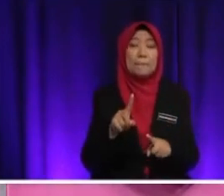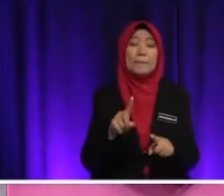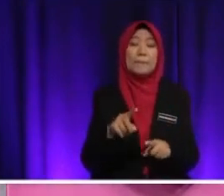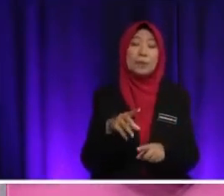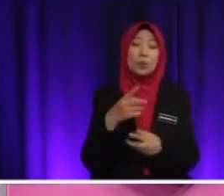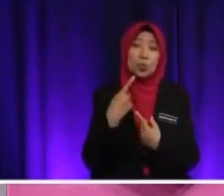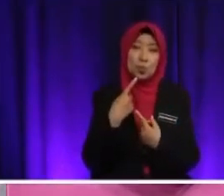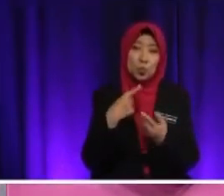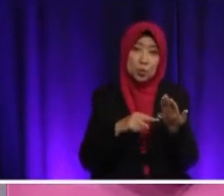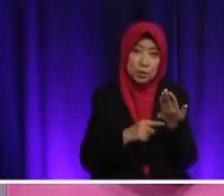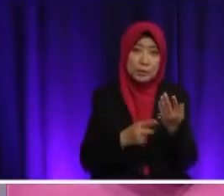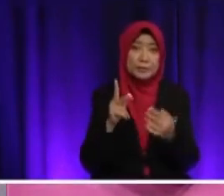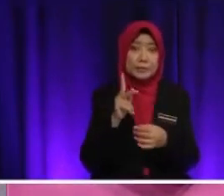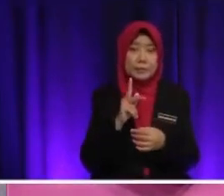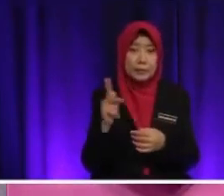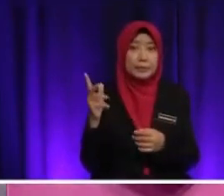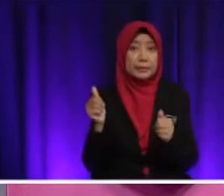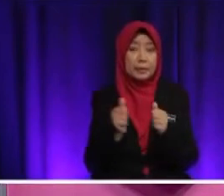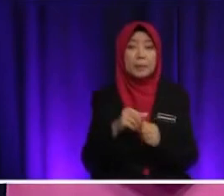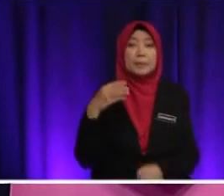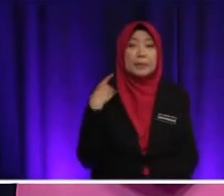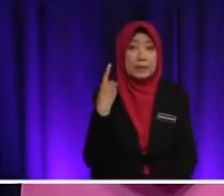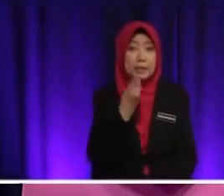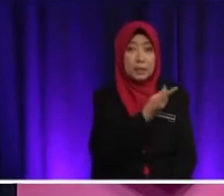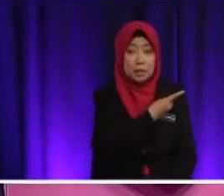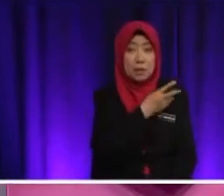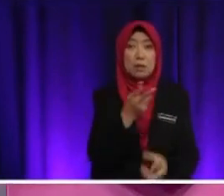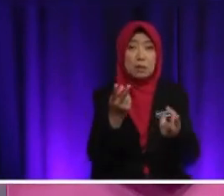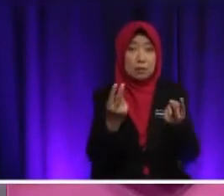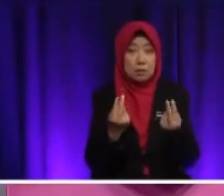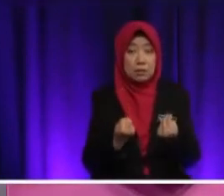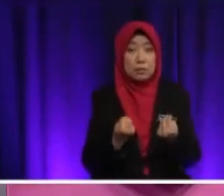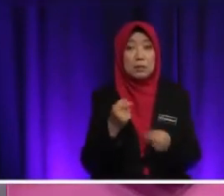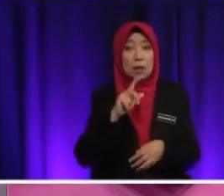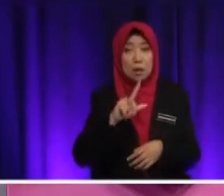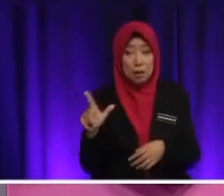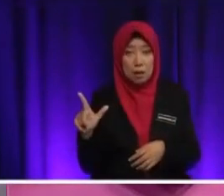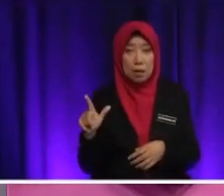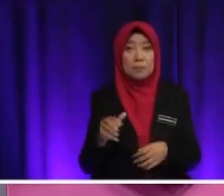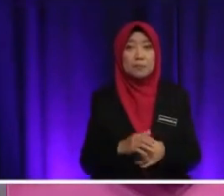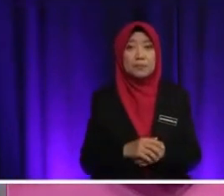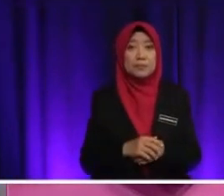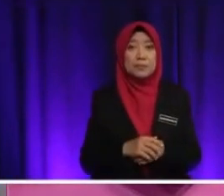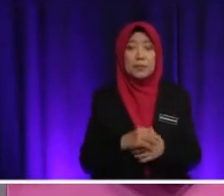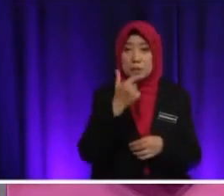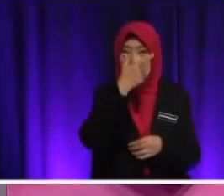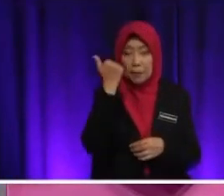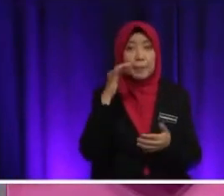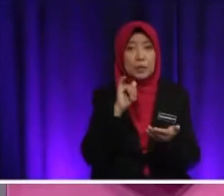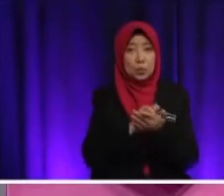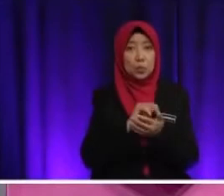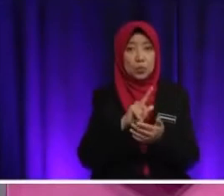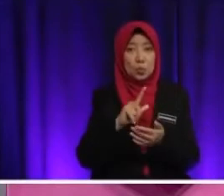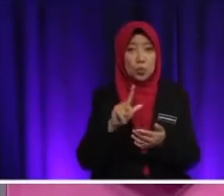kita hendaklah. Ya, kita hendaklah. Okey. Mulakan dengan kita hendaklah. Sebab perkataan kita hendaklah itulah menjadikan pengajaran